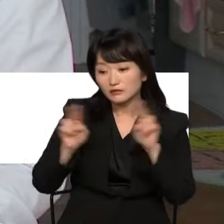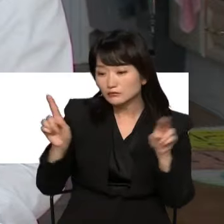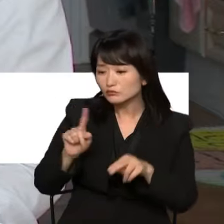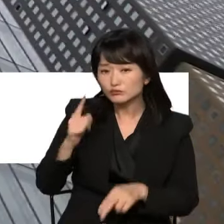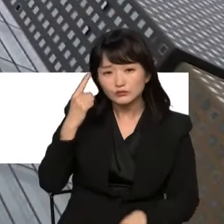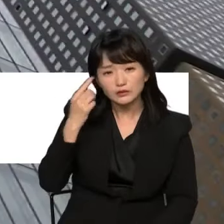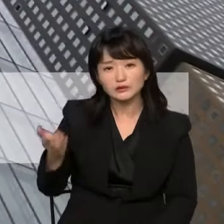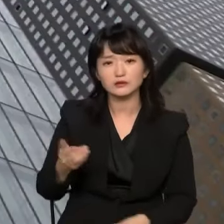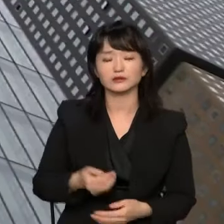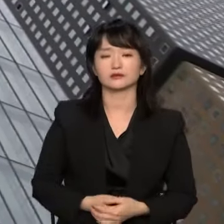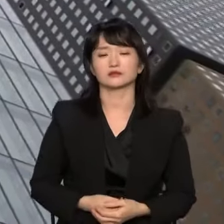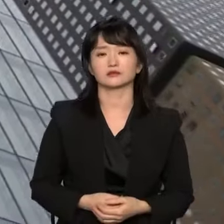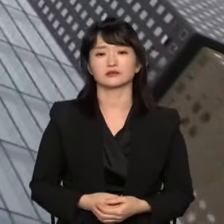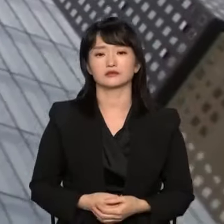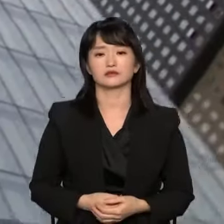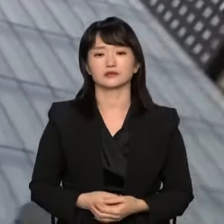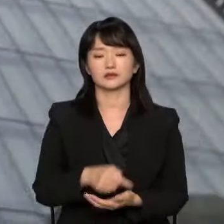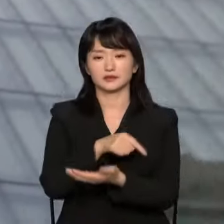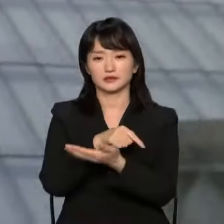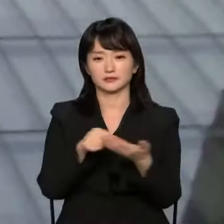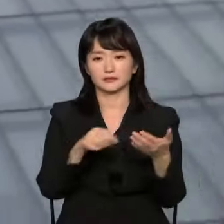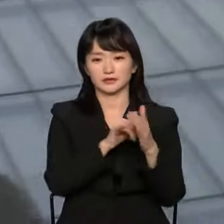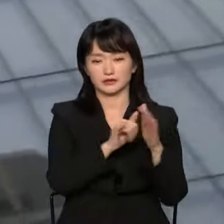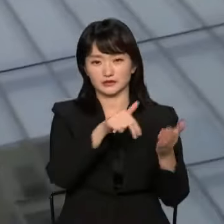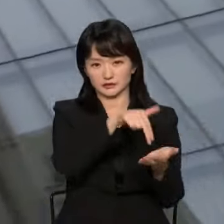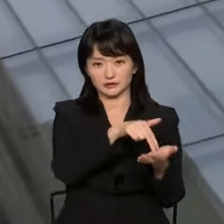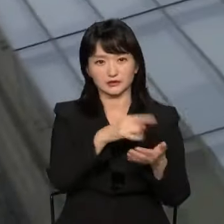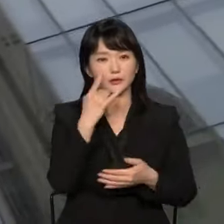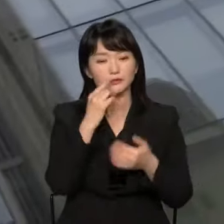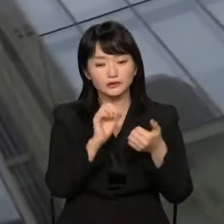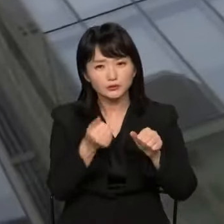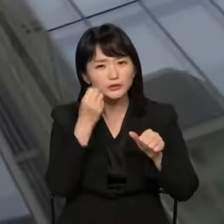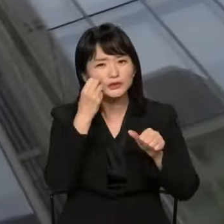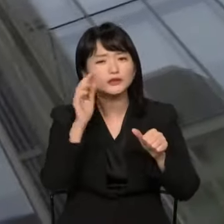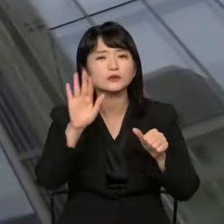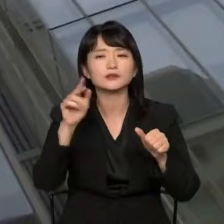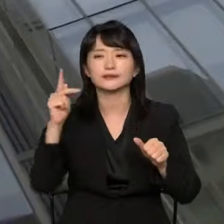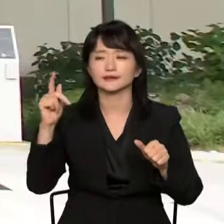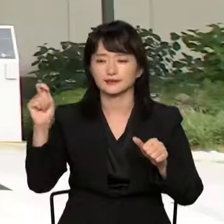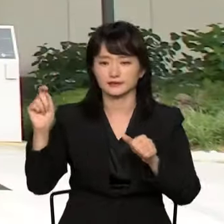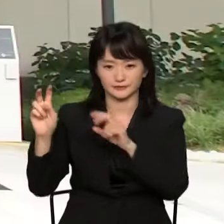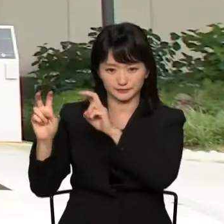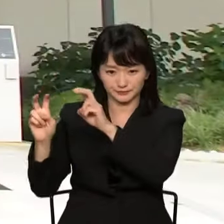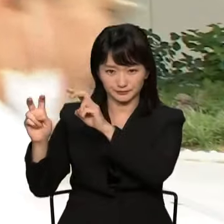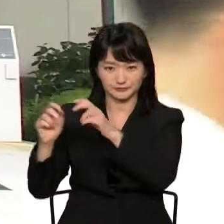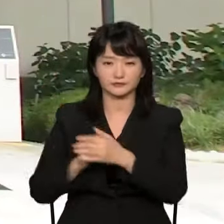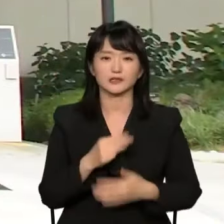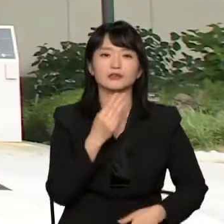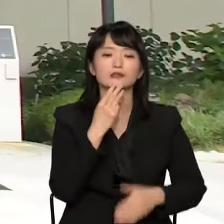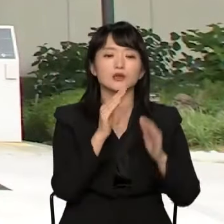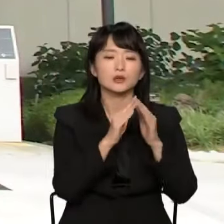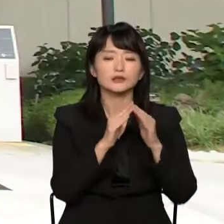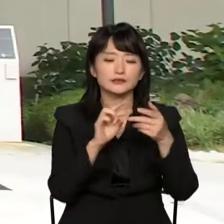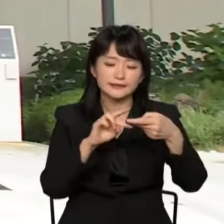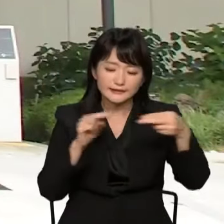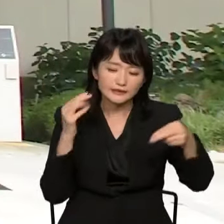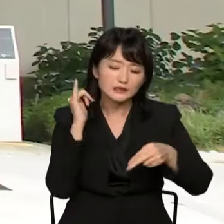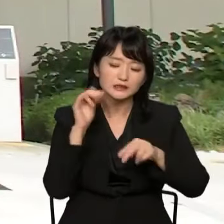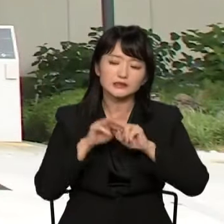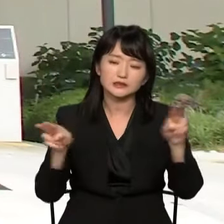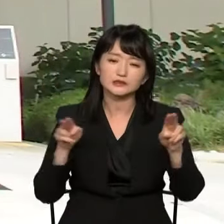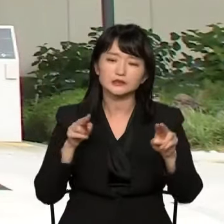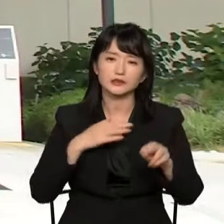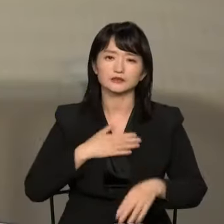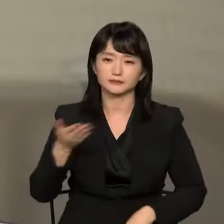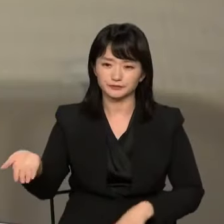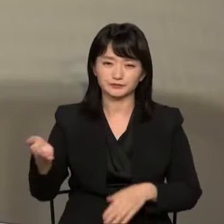소리냐. 실제 유족은 어머니 사망 후 2개월 뒤 KT 측에 서울집 유선전화 해지를 신청했습니다.